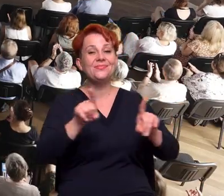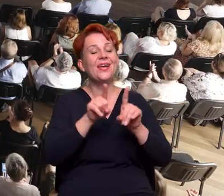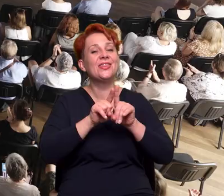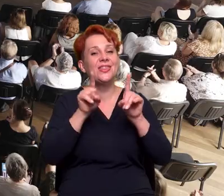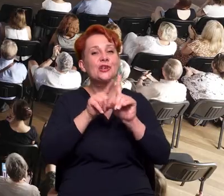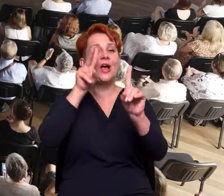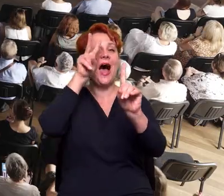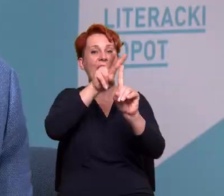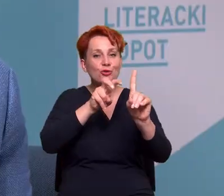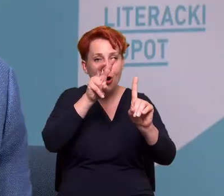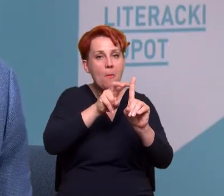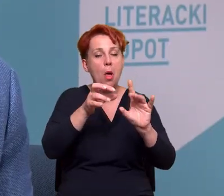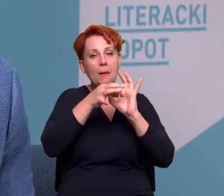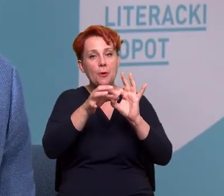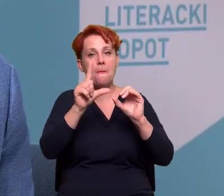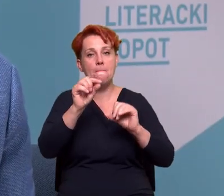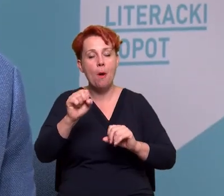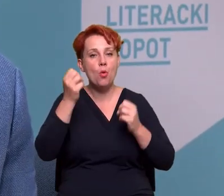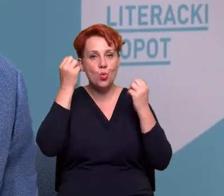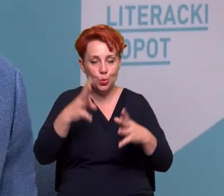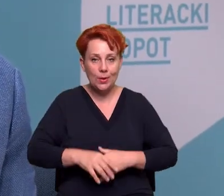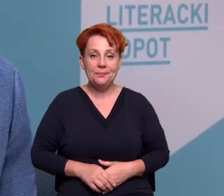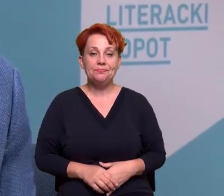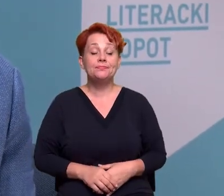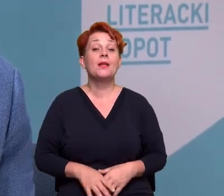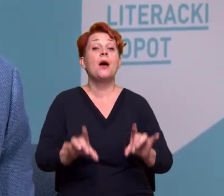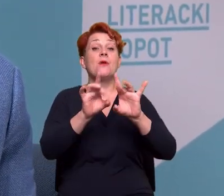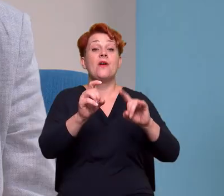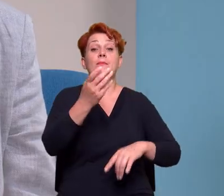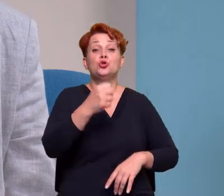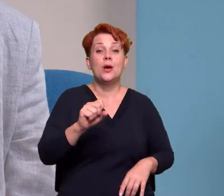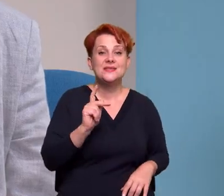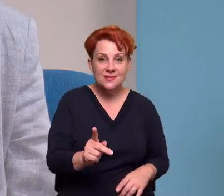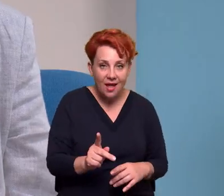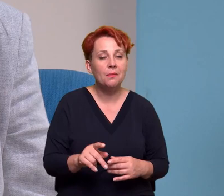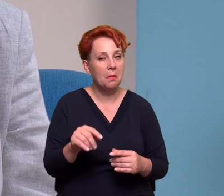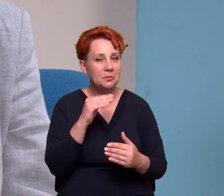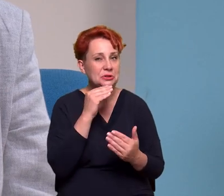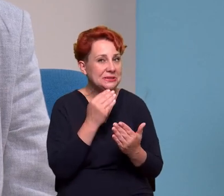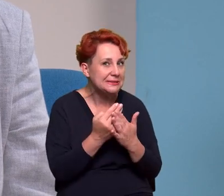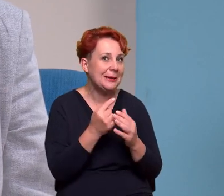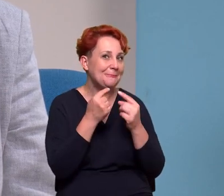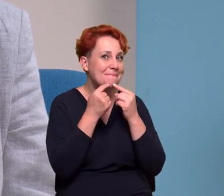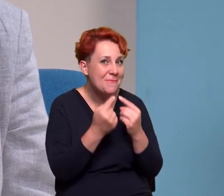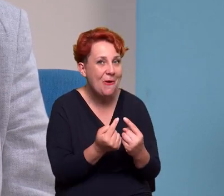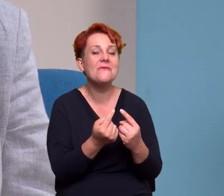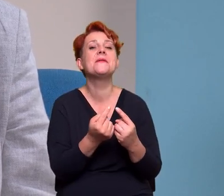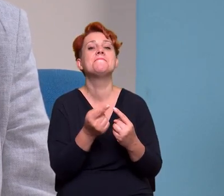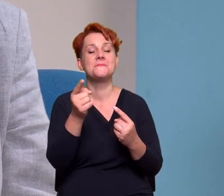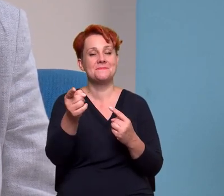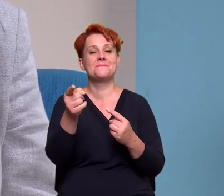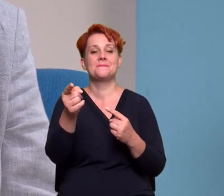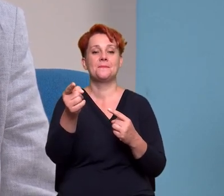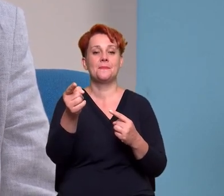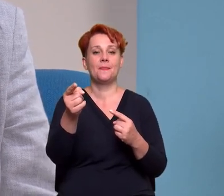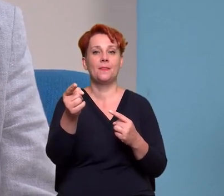antropologią kontrkulturową. Pan profesor Brzostek, muszę Państwu wyznać, wprawił mnie